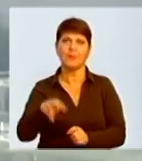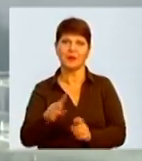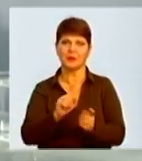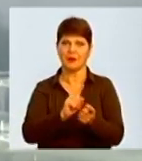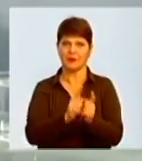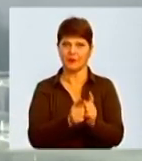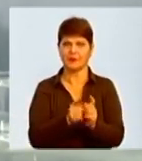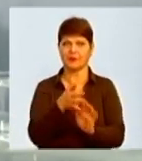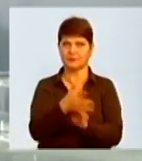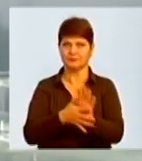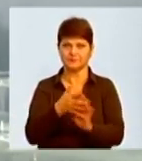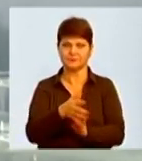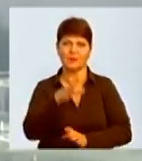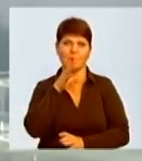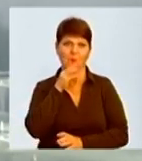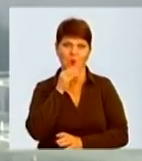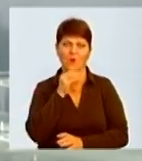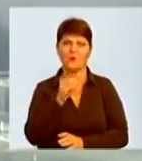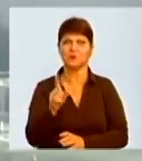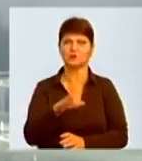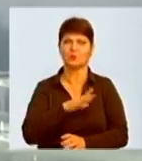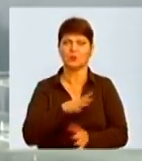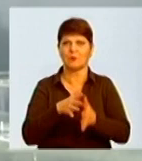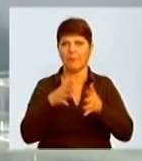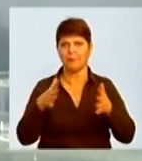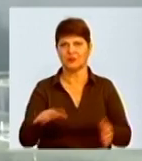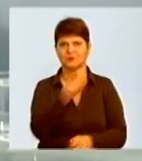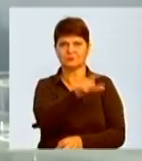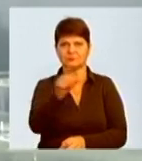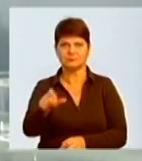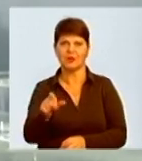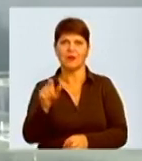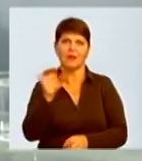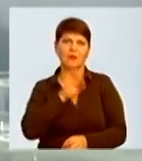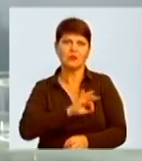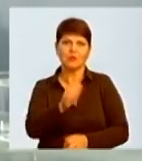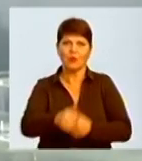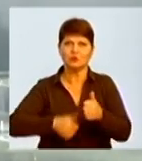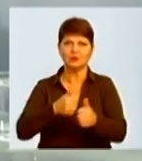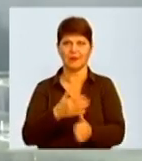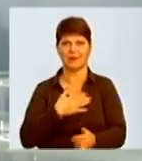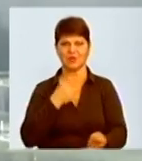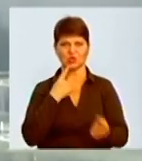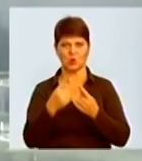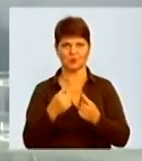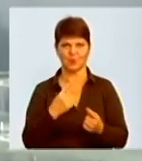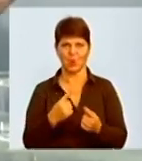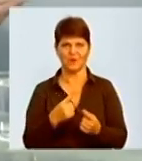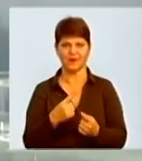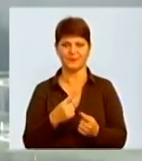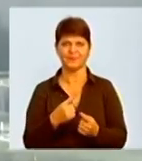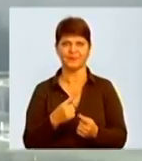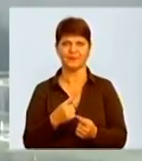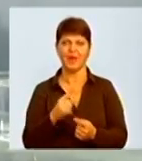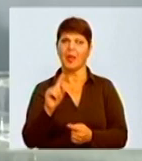здійснює переклад жестовою мовою, аби якомога більша кількість телеглядачів змогли долучитися до нашої розмови.